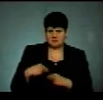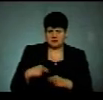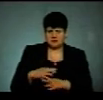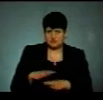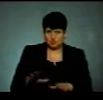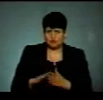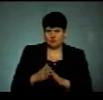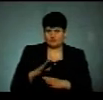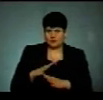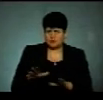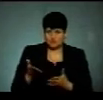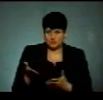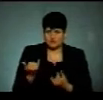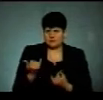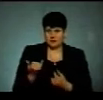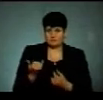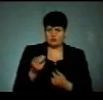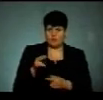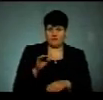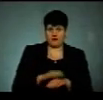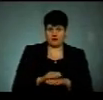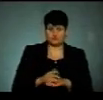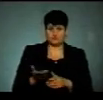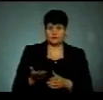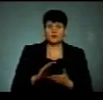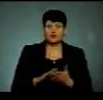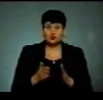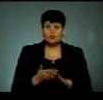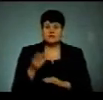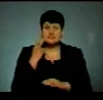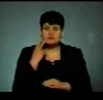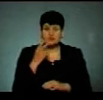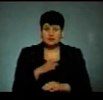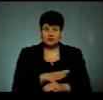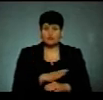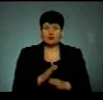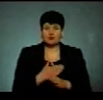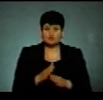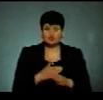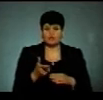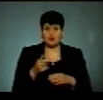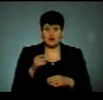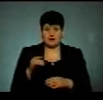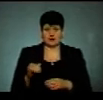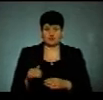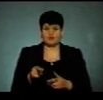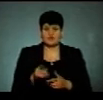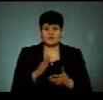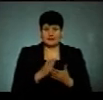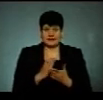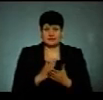договору, але тепер просто постфактум ми маємо... Договір завжди був, це був договір розподілу природного газу, він є